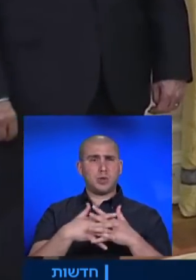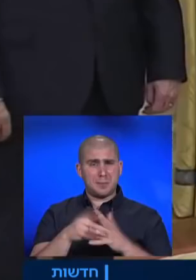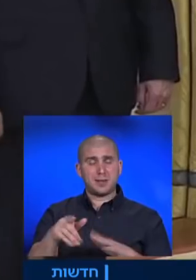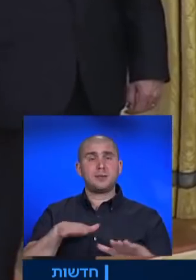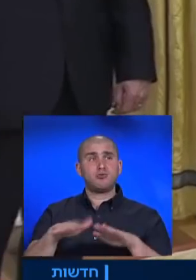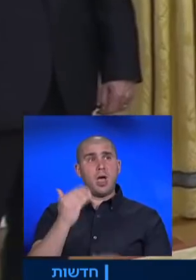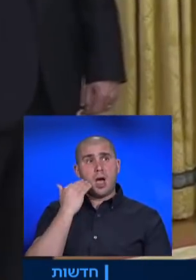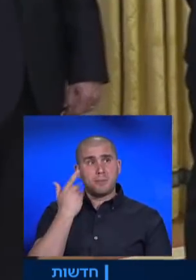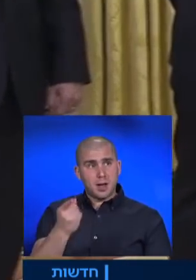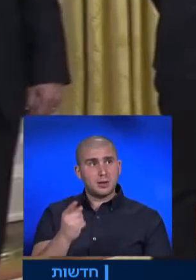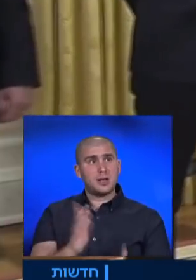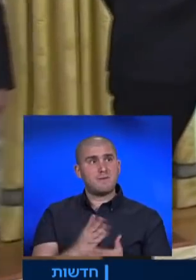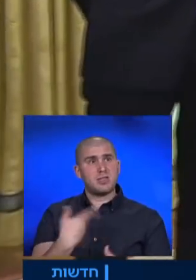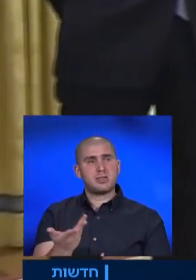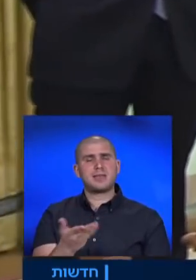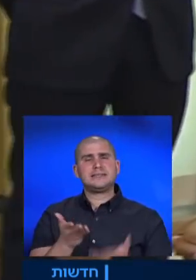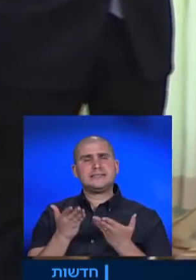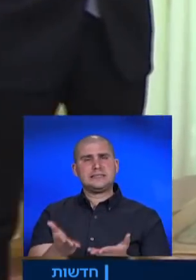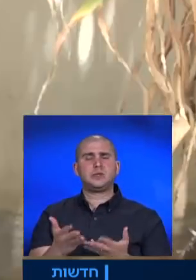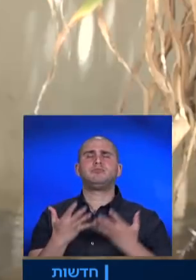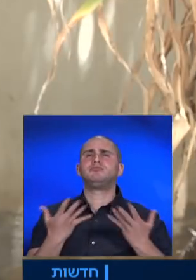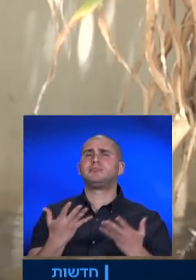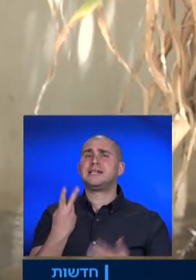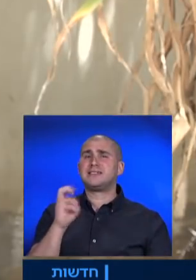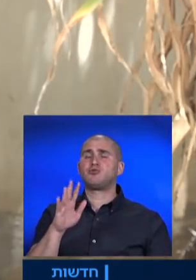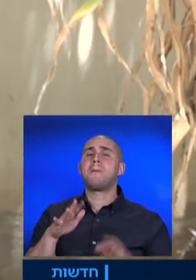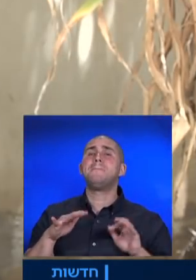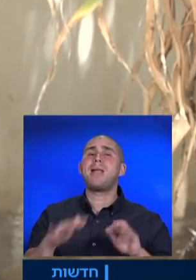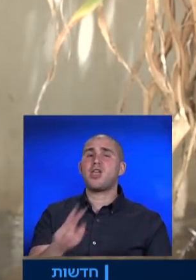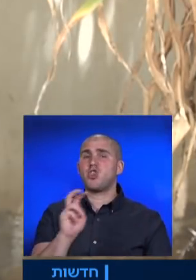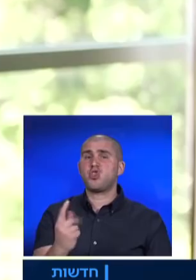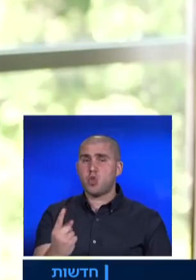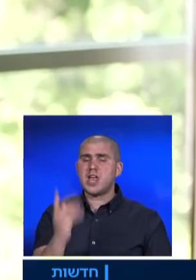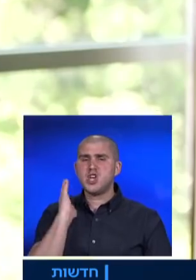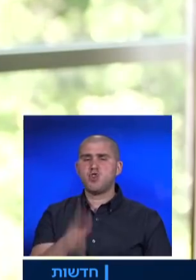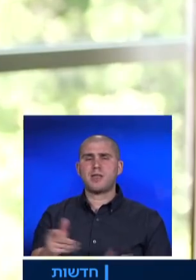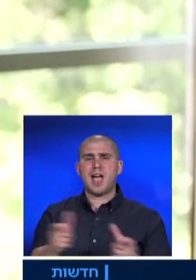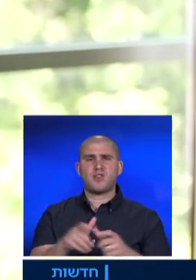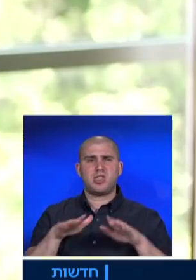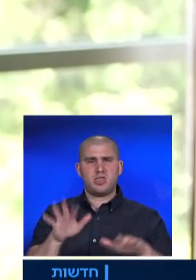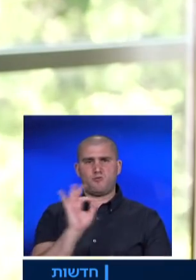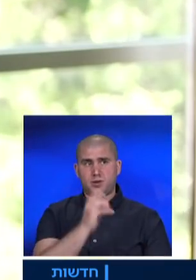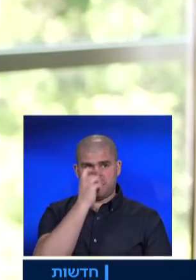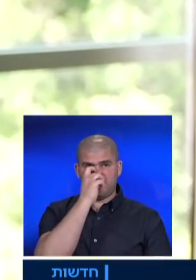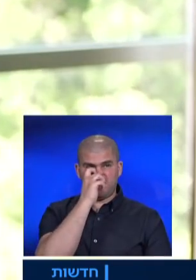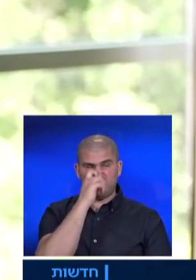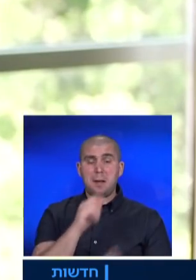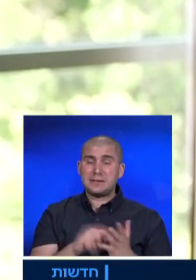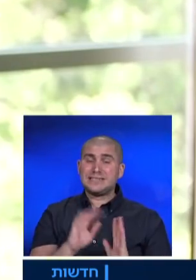הגיש סיוע פדרלי בהיקפים של 25 מיליארד דולר ישירות לחברות התעופה. ולכן, אם